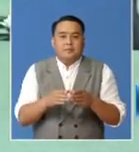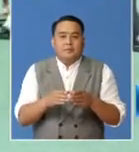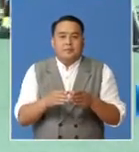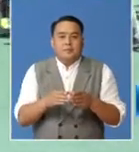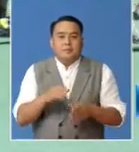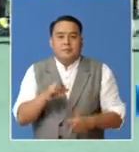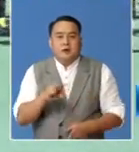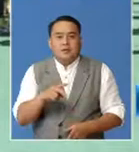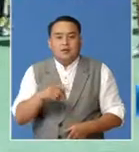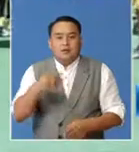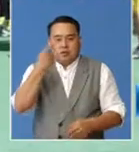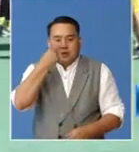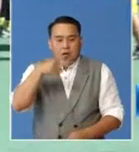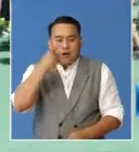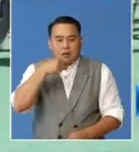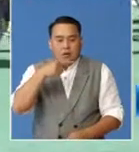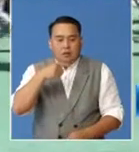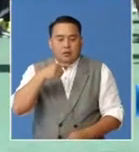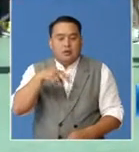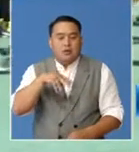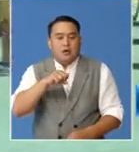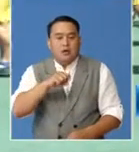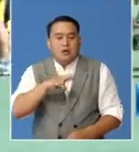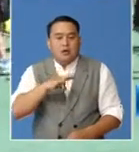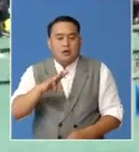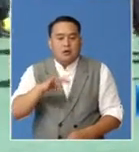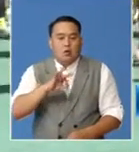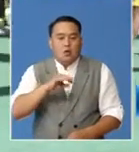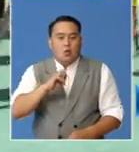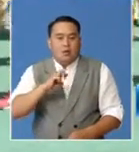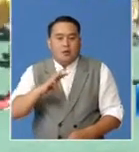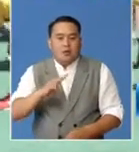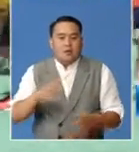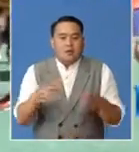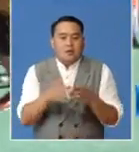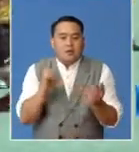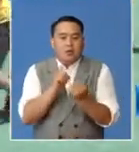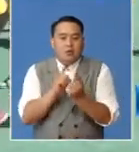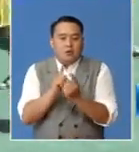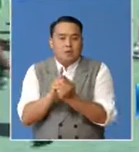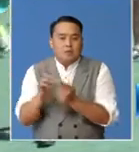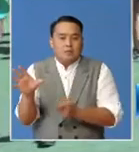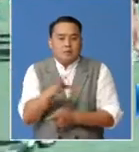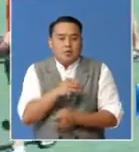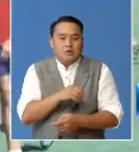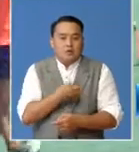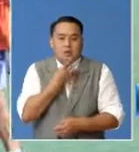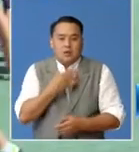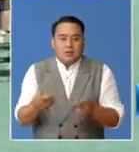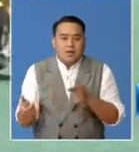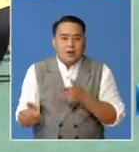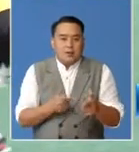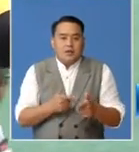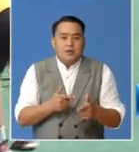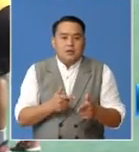Бангладеш, Таиланд, Пакистан, Оман елдер бар. Олардың барлығы өте жақсы команда деп